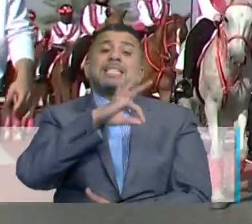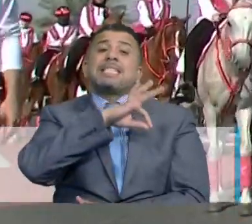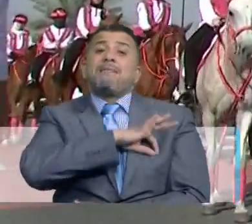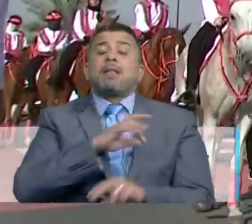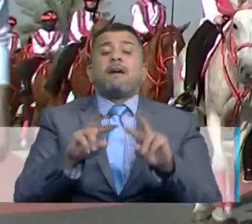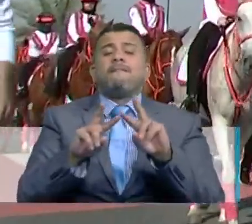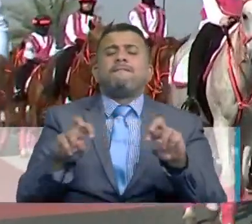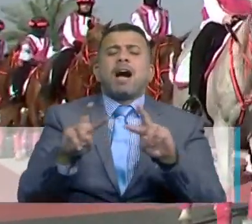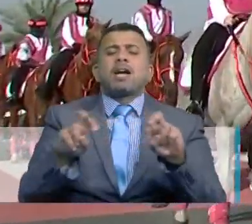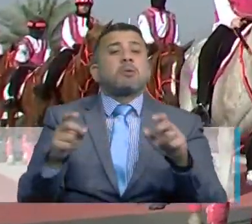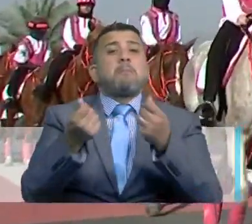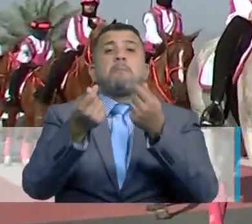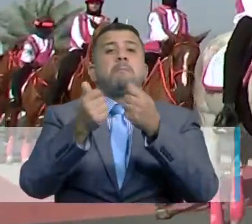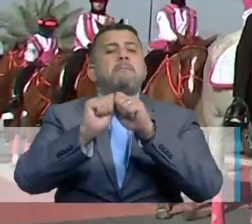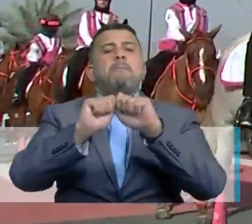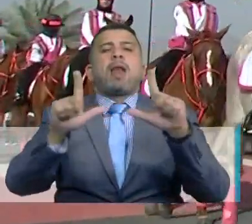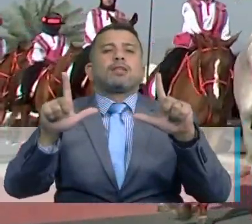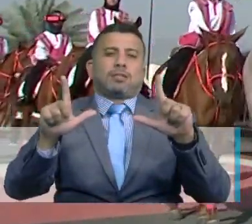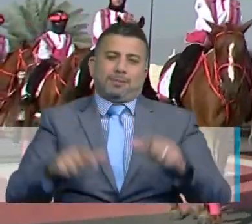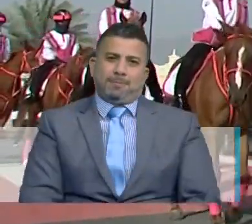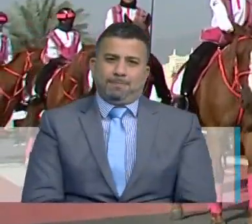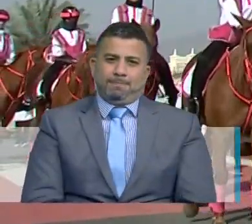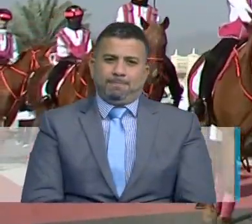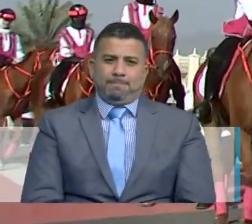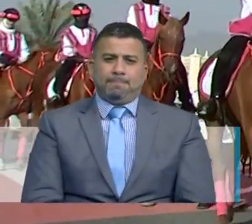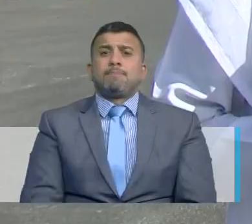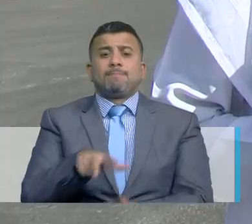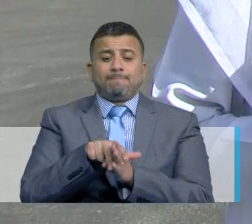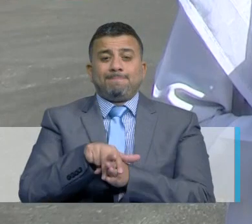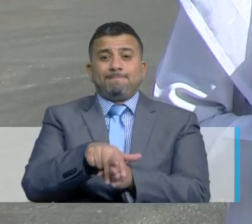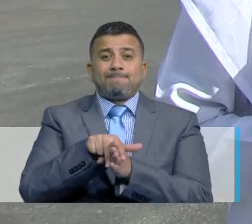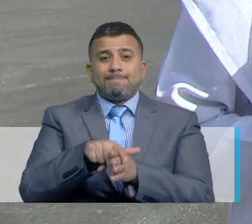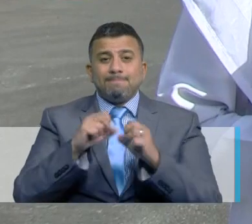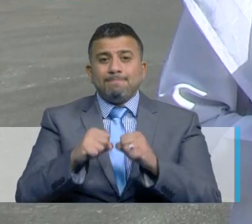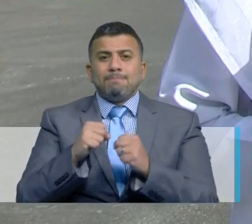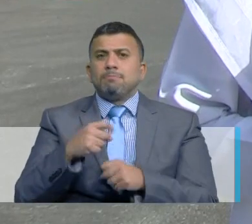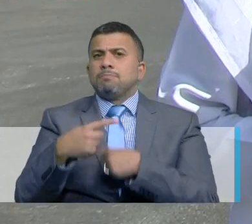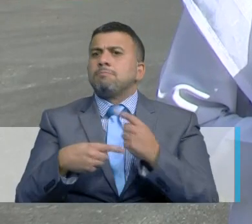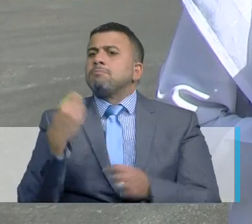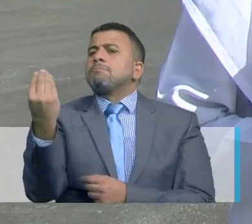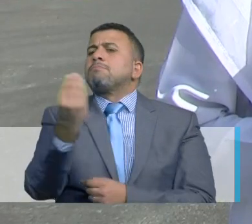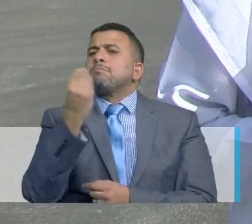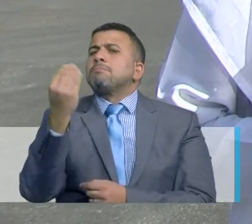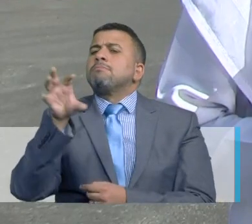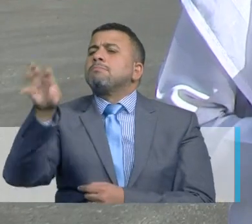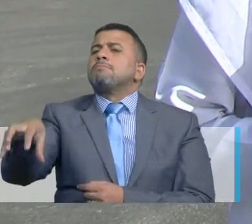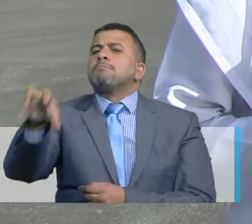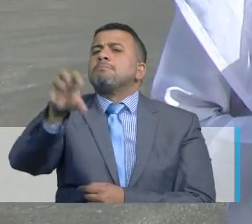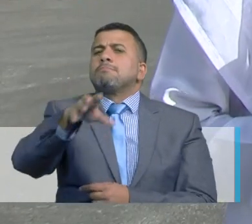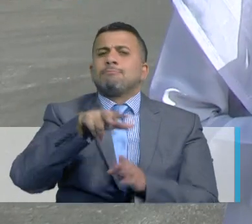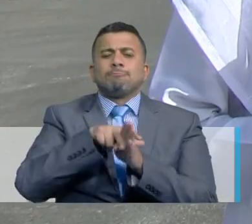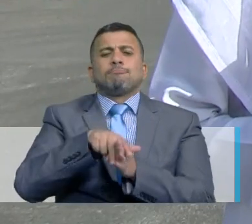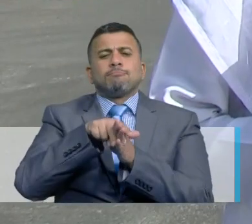من الفحوصات المجانية. إذن مسيرة القافلة الوردية تواصل تجولها بين المدن